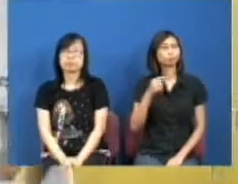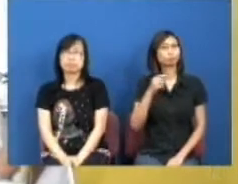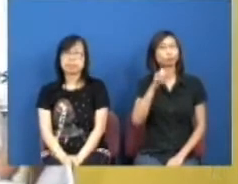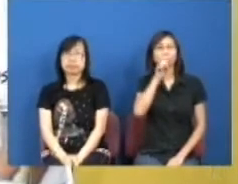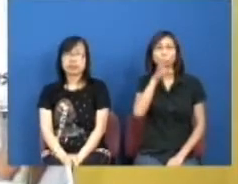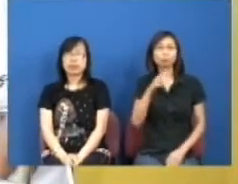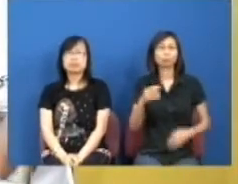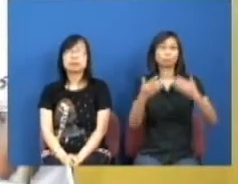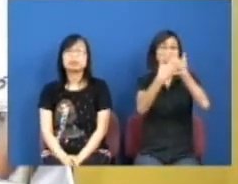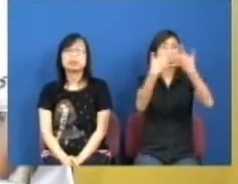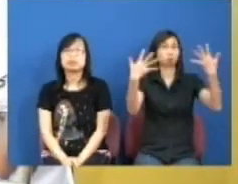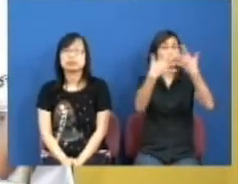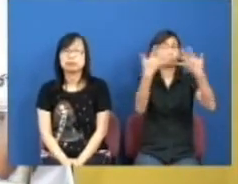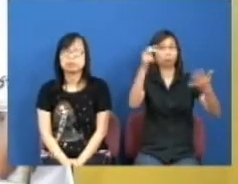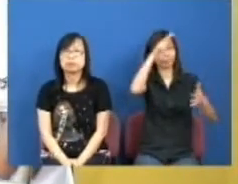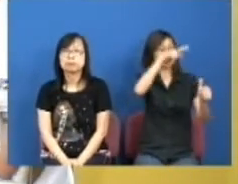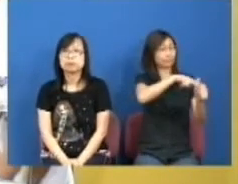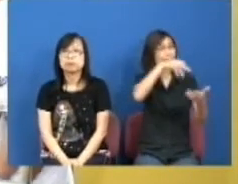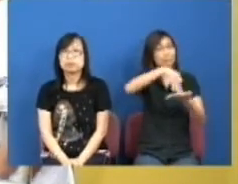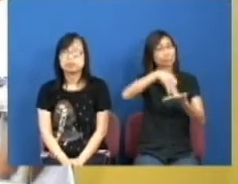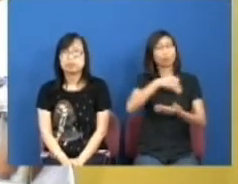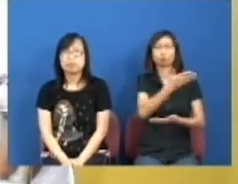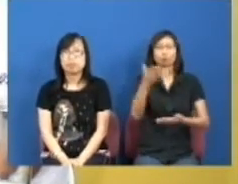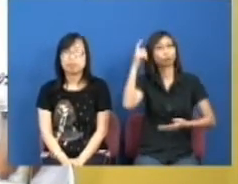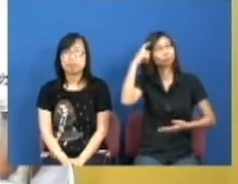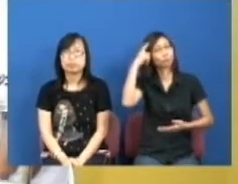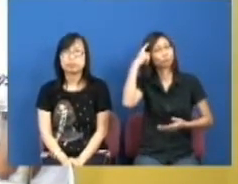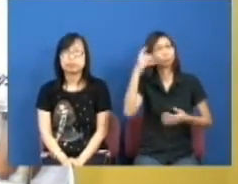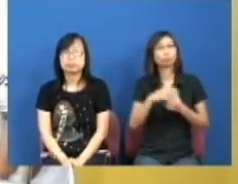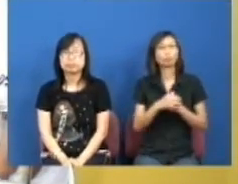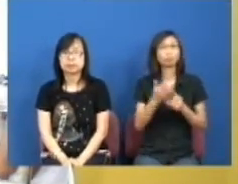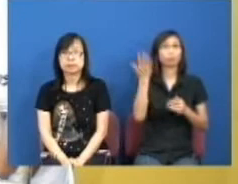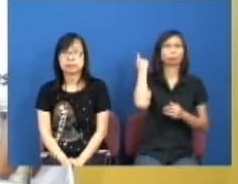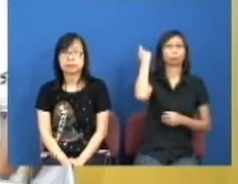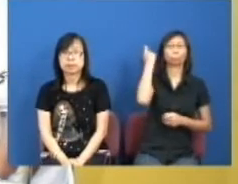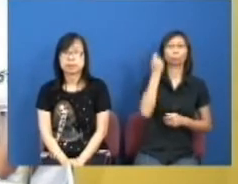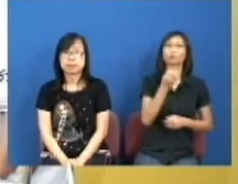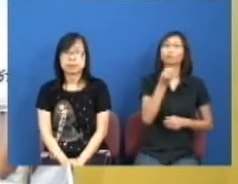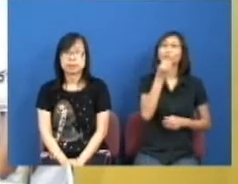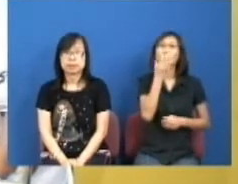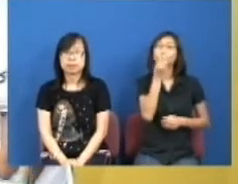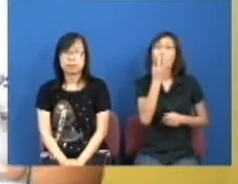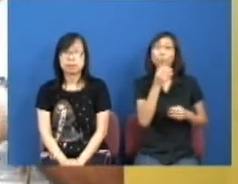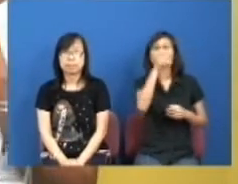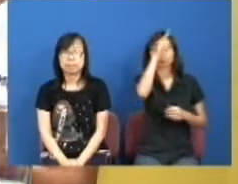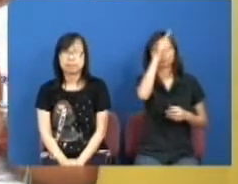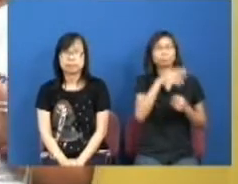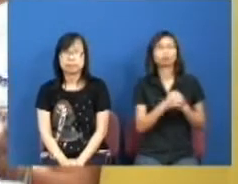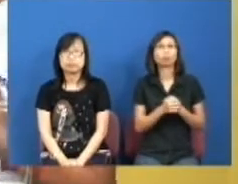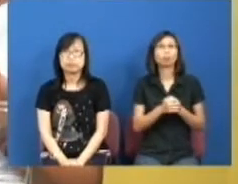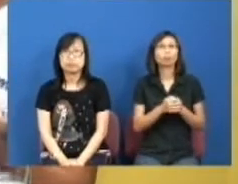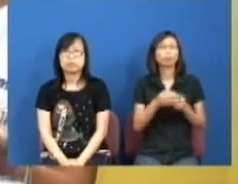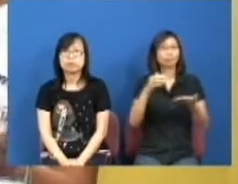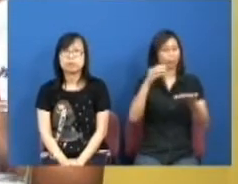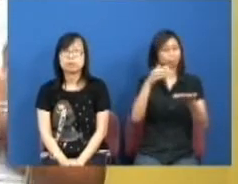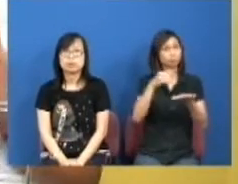絡政治參與啦。咁當然其實大家都會留意到就係話。即係最近政府刊憲就講到嗰、那個即係版權條例裏邊嘅修